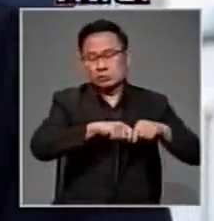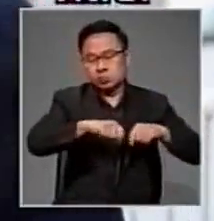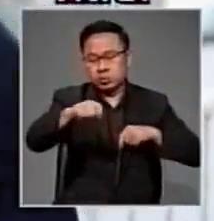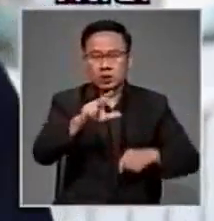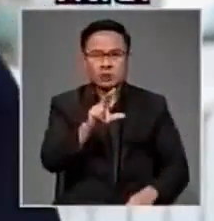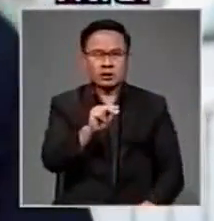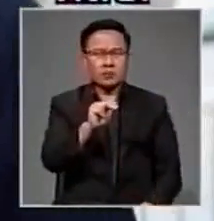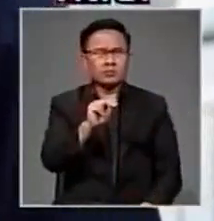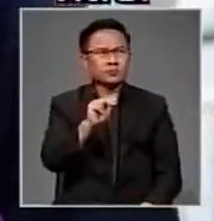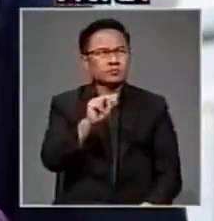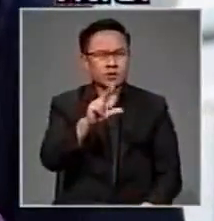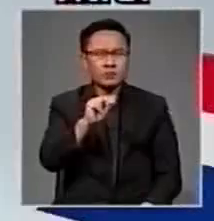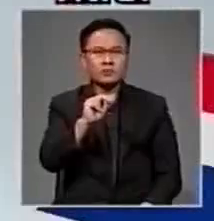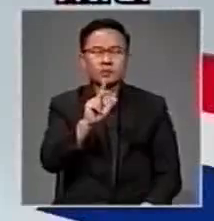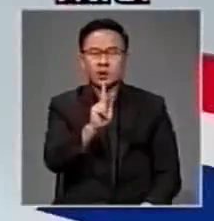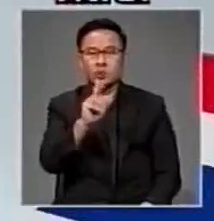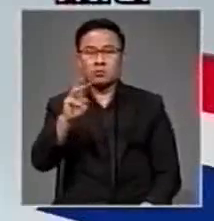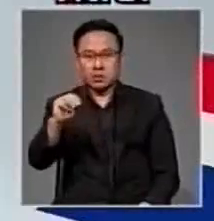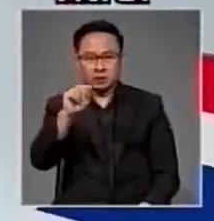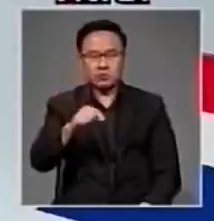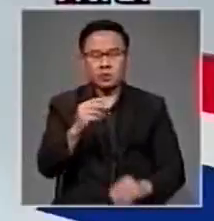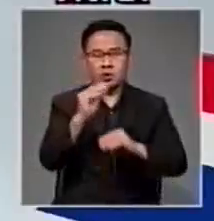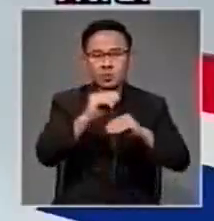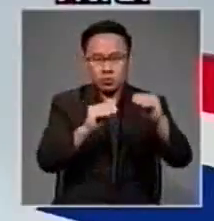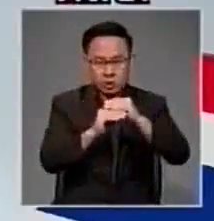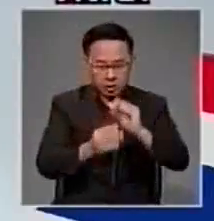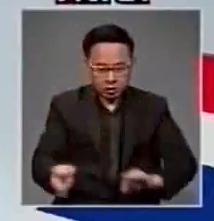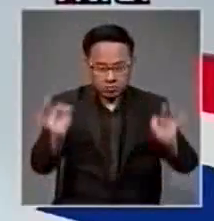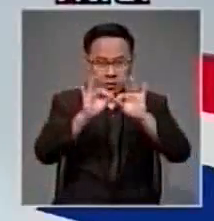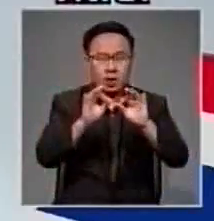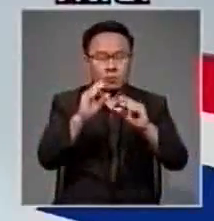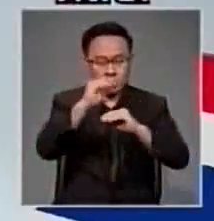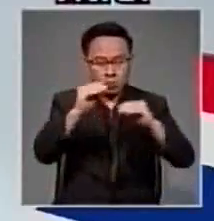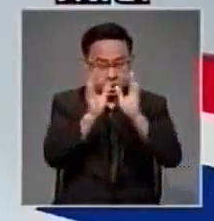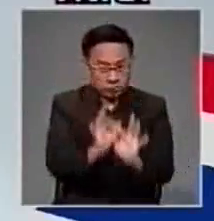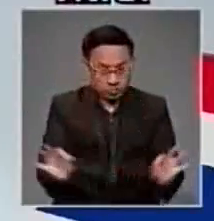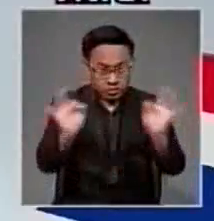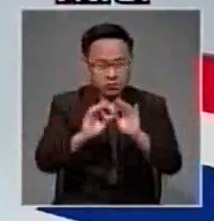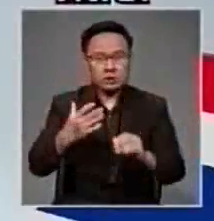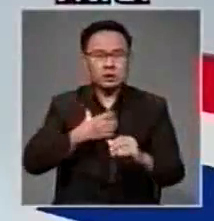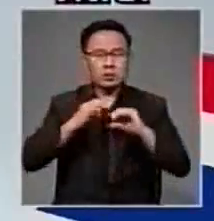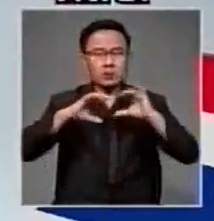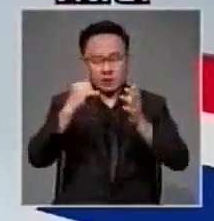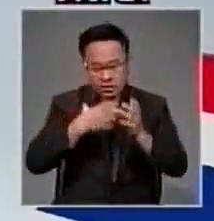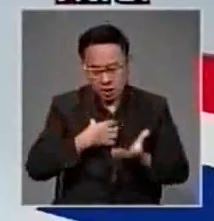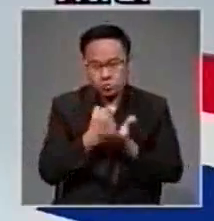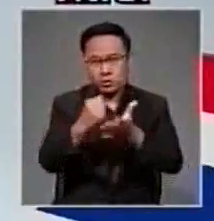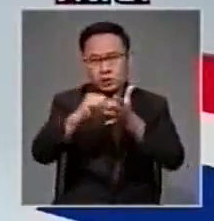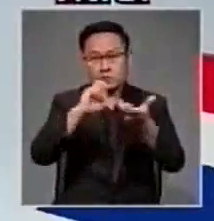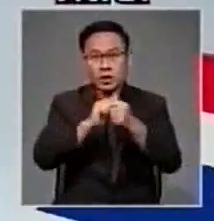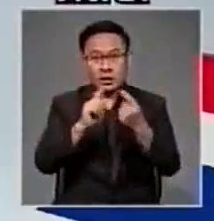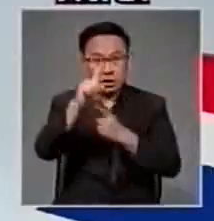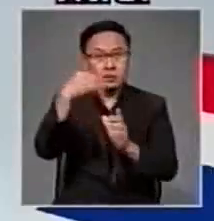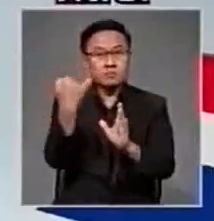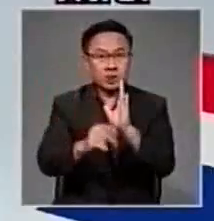ทางกว่า 73.3 กิโลเมตรนะครับอันนี้ก็เป็นโครงการที่รัฐบาลให้ความสำคัญมากว่าพี่น้องอยู่นี้เนี่ย1ประ